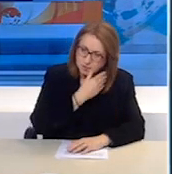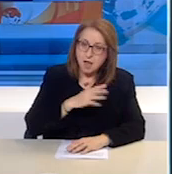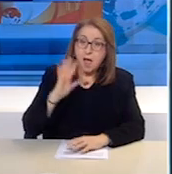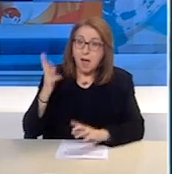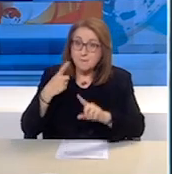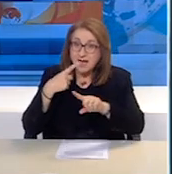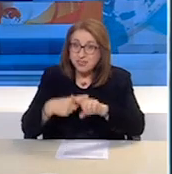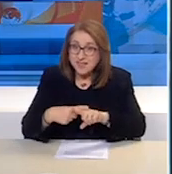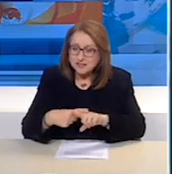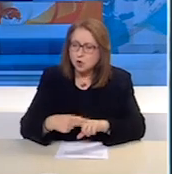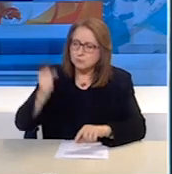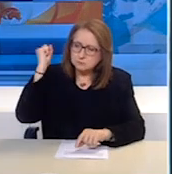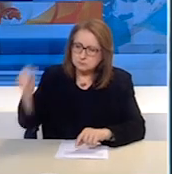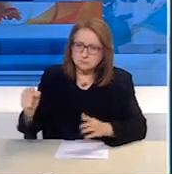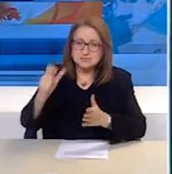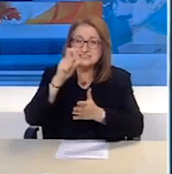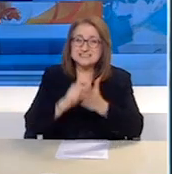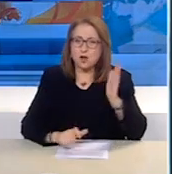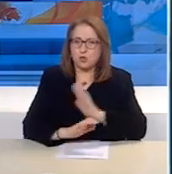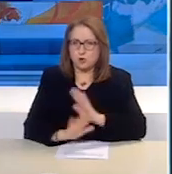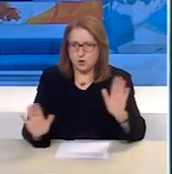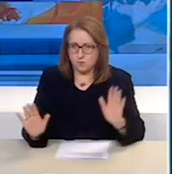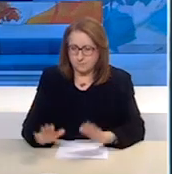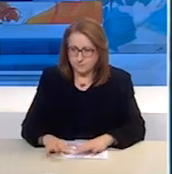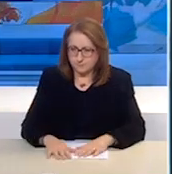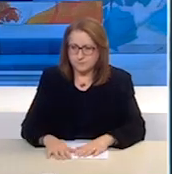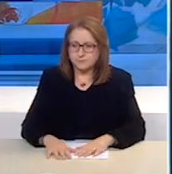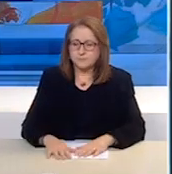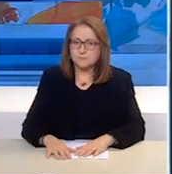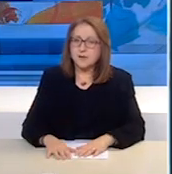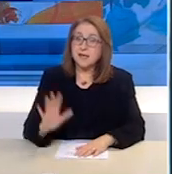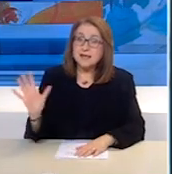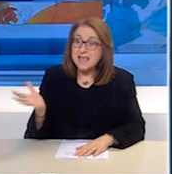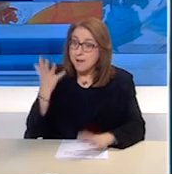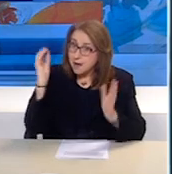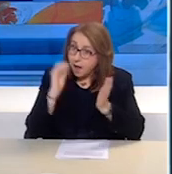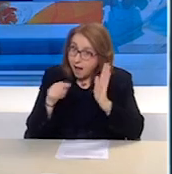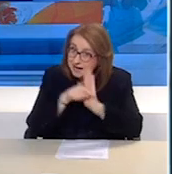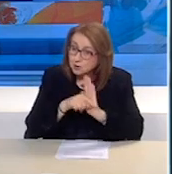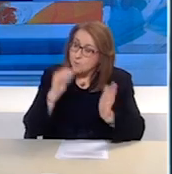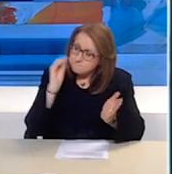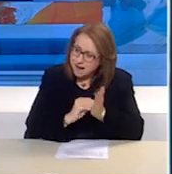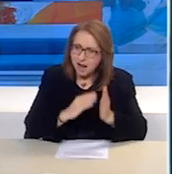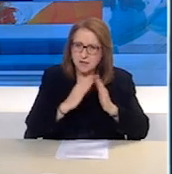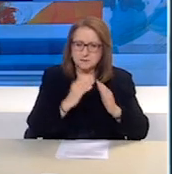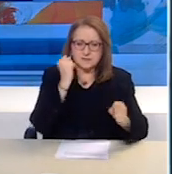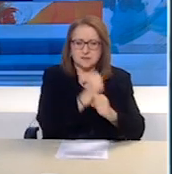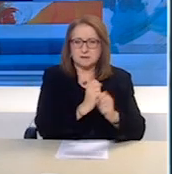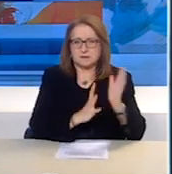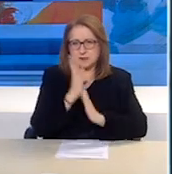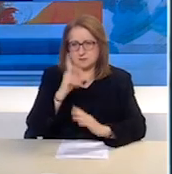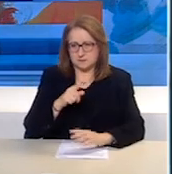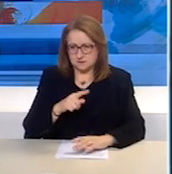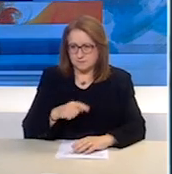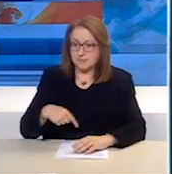σπίτι τους, όπου και ελέγχονται. Τέλος, θα ήθελα να σας ενημερώσω ότι συνεχίζονται οι έλεγχοι των εισερχόμενων πτήσεων. Το Σαββατοκύριακο έφτασαν στη χώρα μας